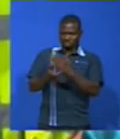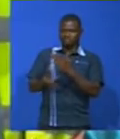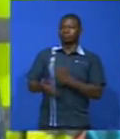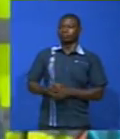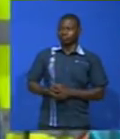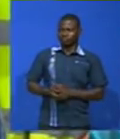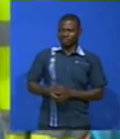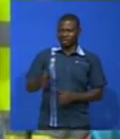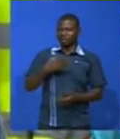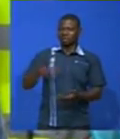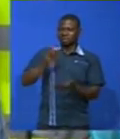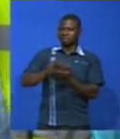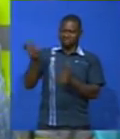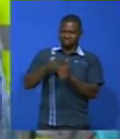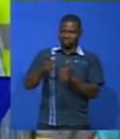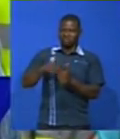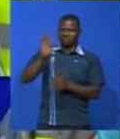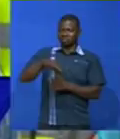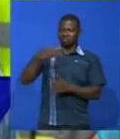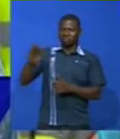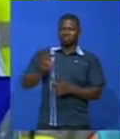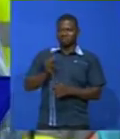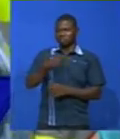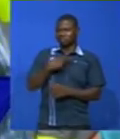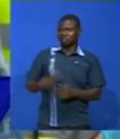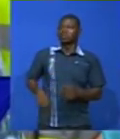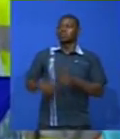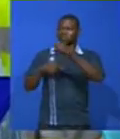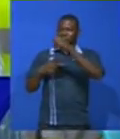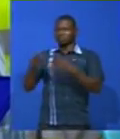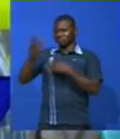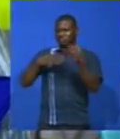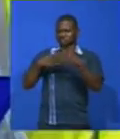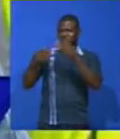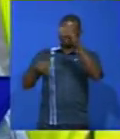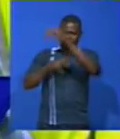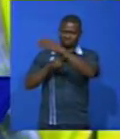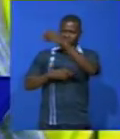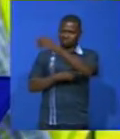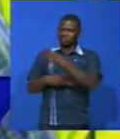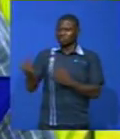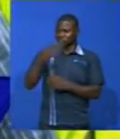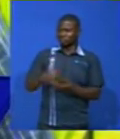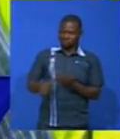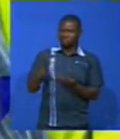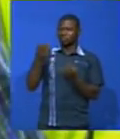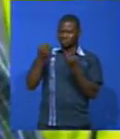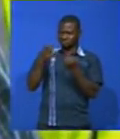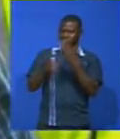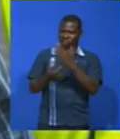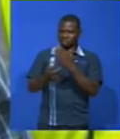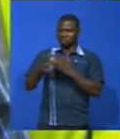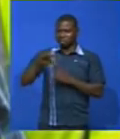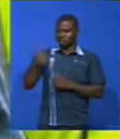fois qu'au Burkina Faso, nous construisons un pont mixte qui a fait ses preuves ailleurs. C'est un pont qui va durer en tout cas plus de 100